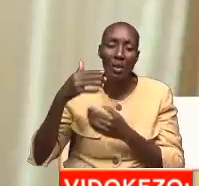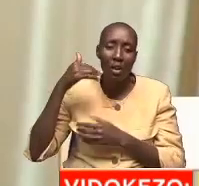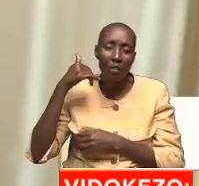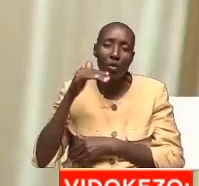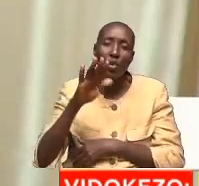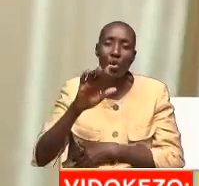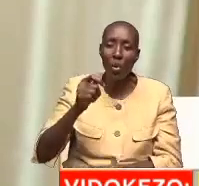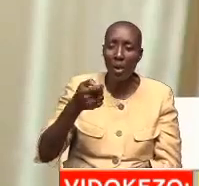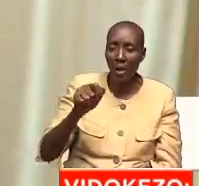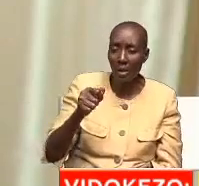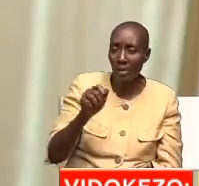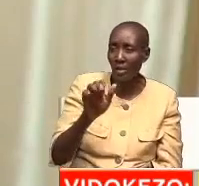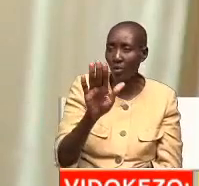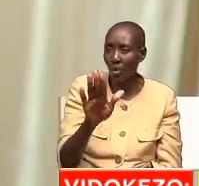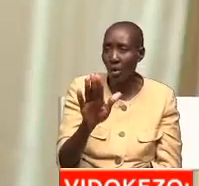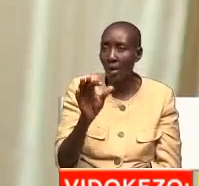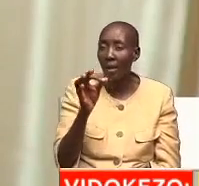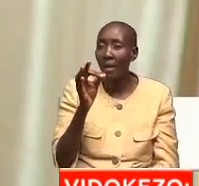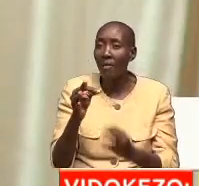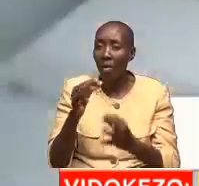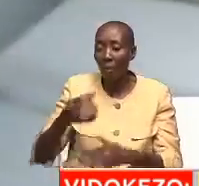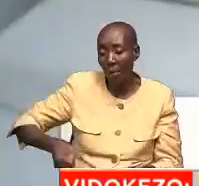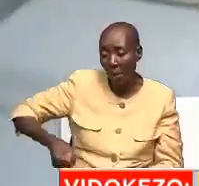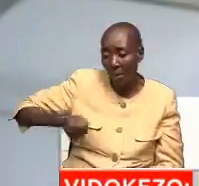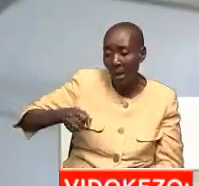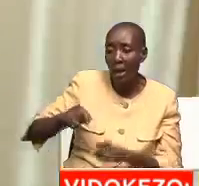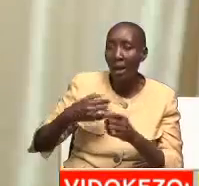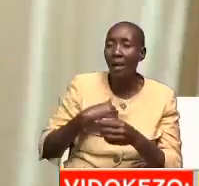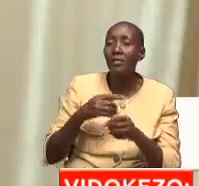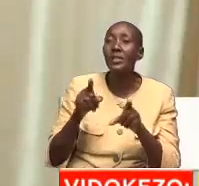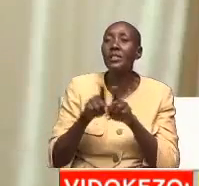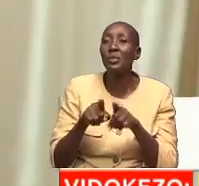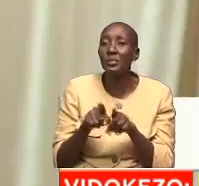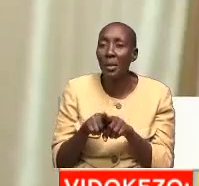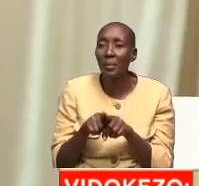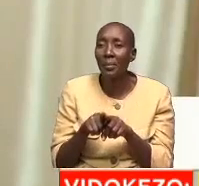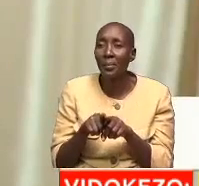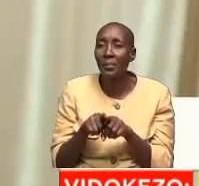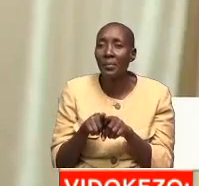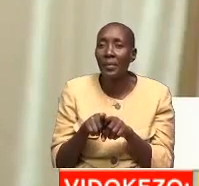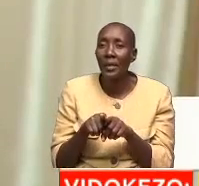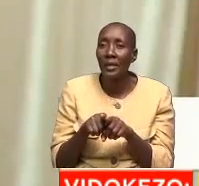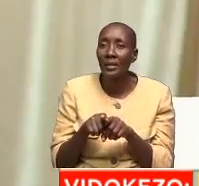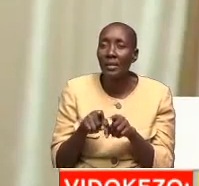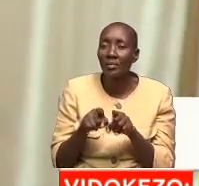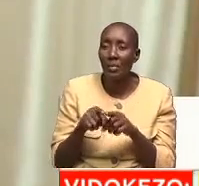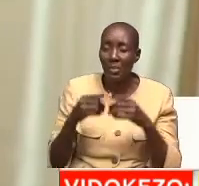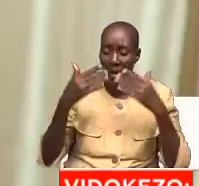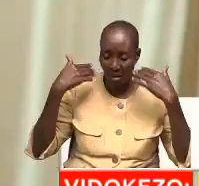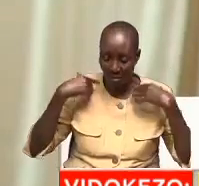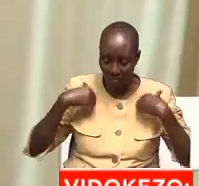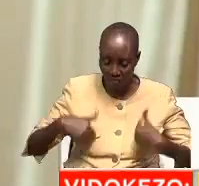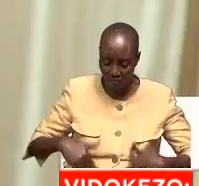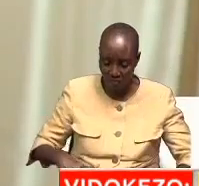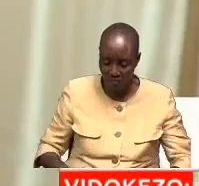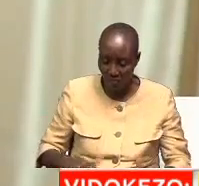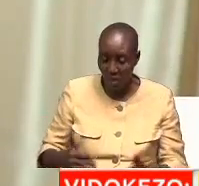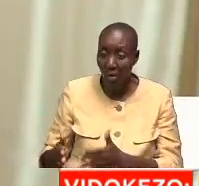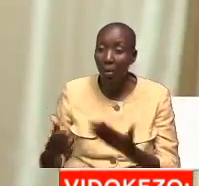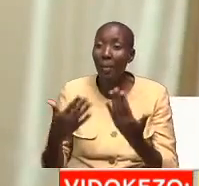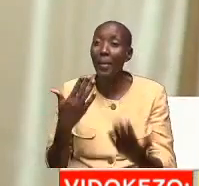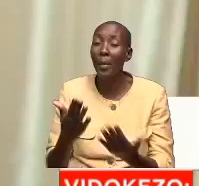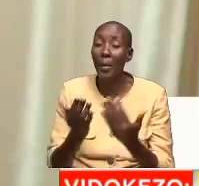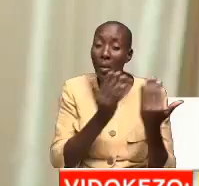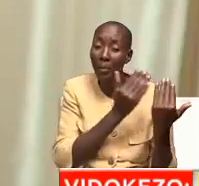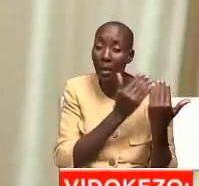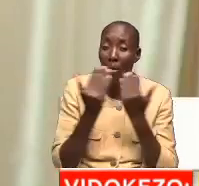keys, if you're having bags, your bags, and be able to remove your clothing and either take a shower